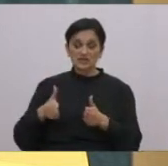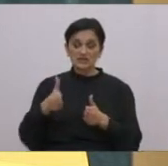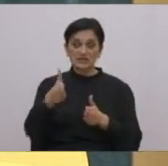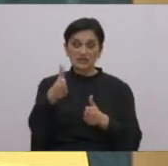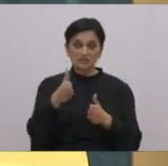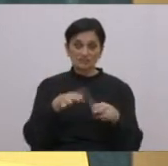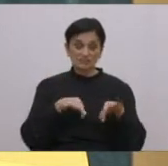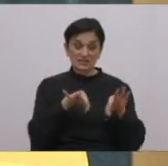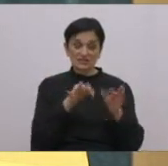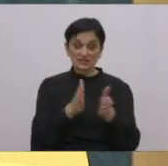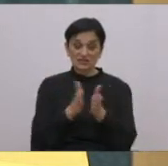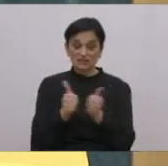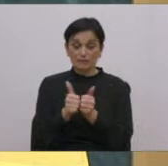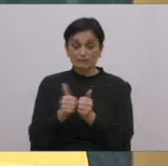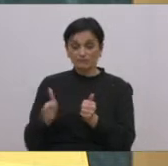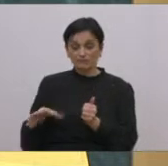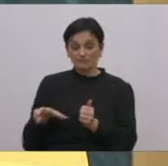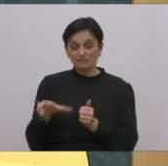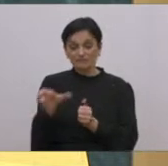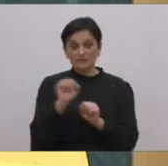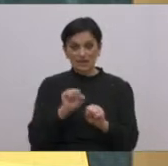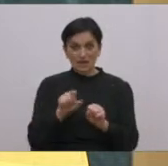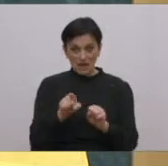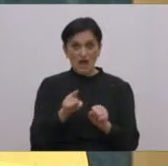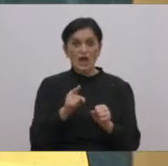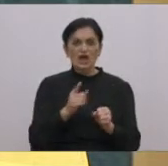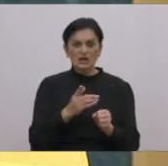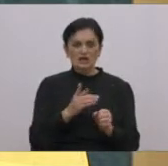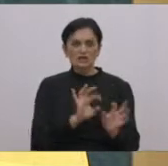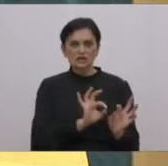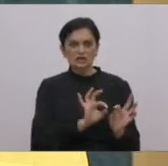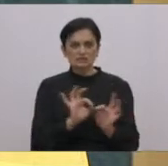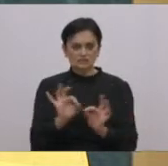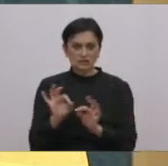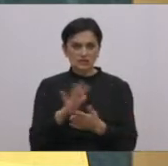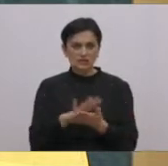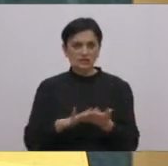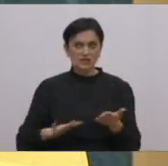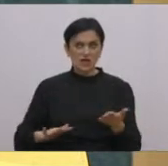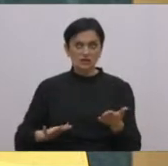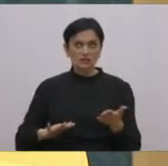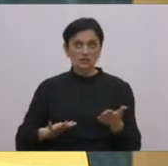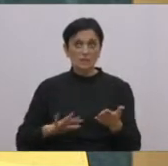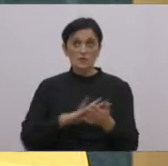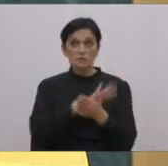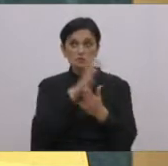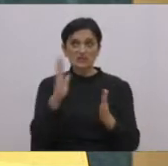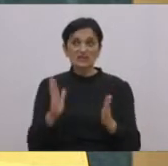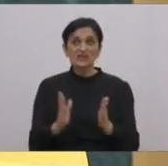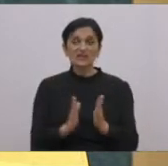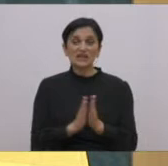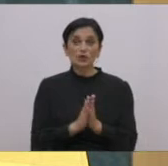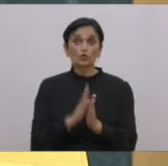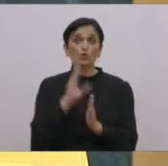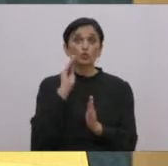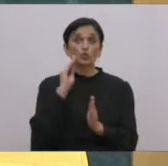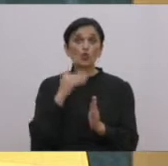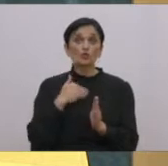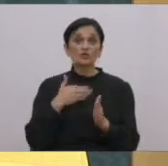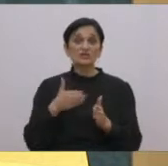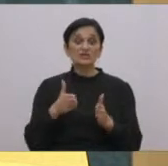სამუშაოები, რა თქმა უნდა, ეს ტენდენცია გრძელდება და მთლიანობაში, როდესაც ჩვენ